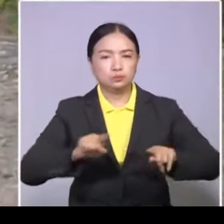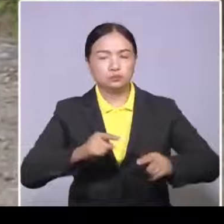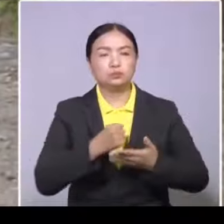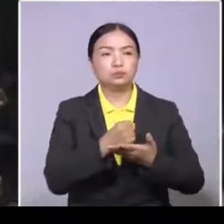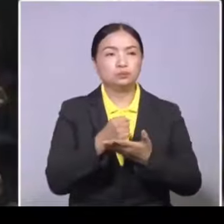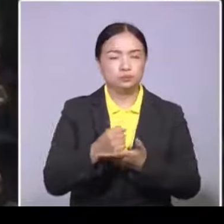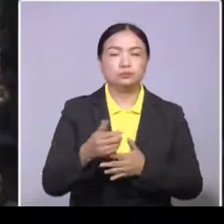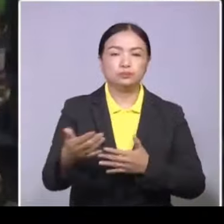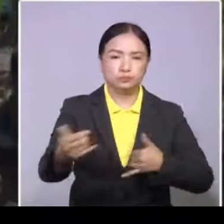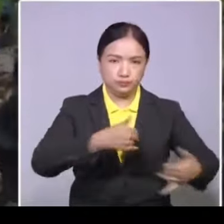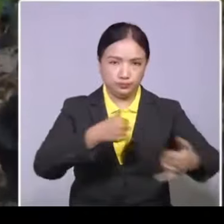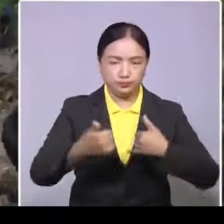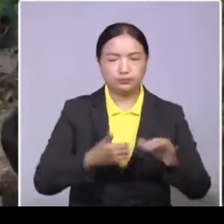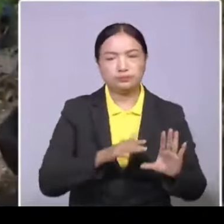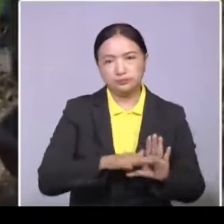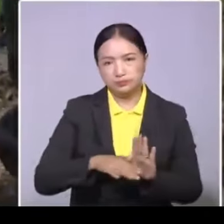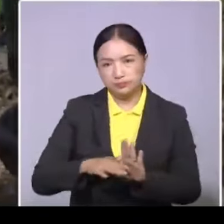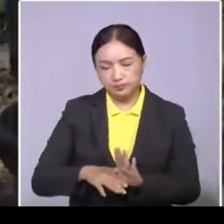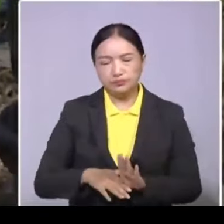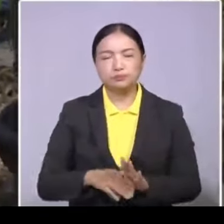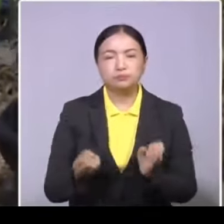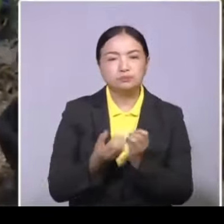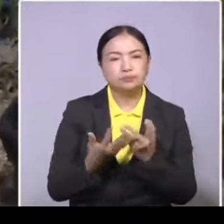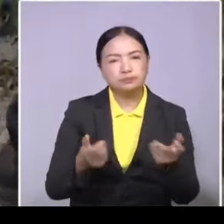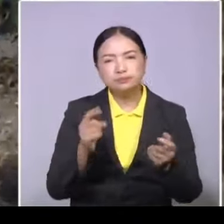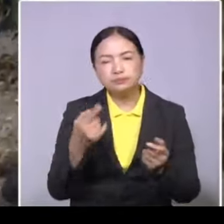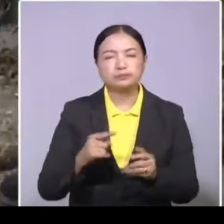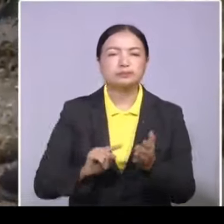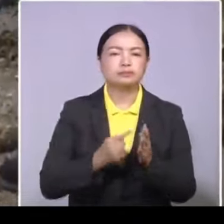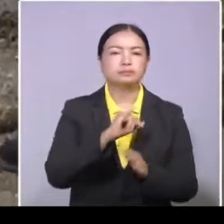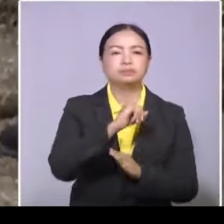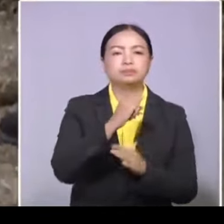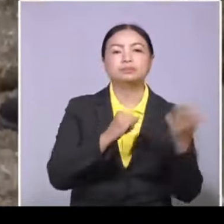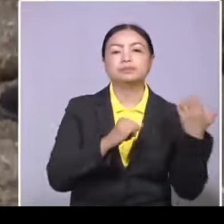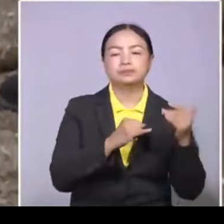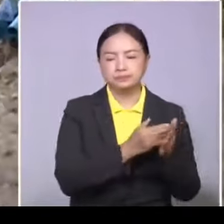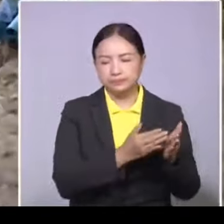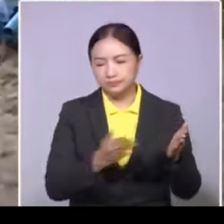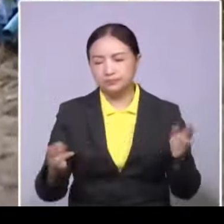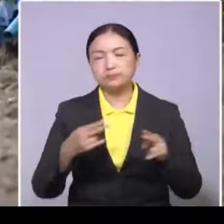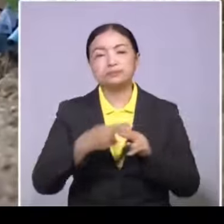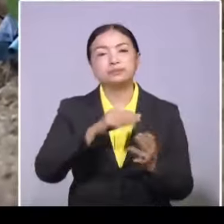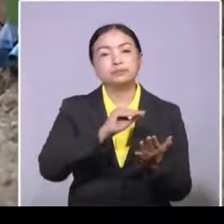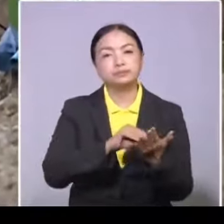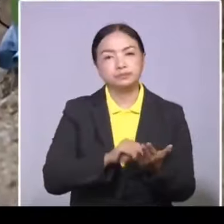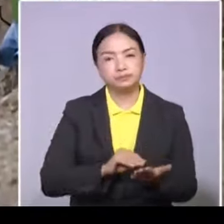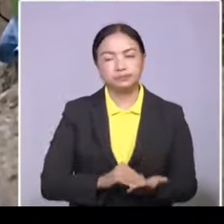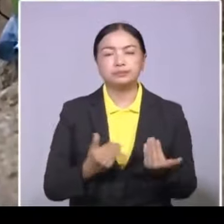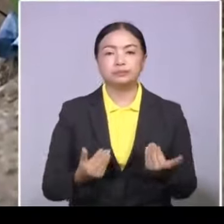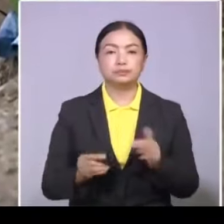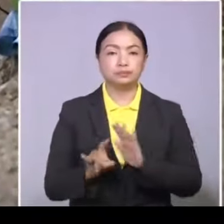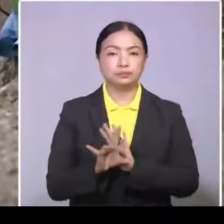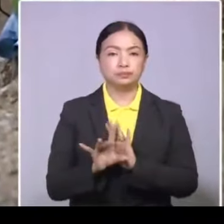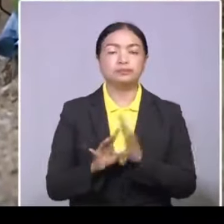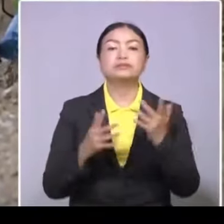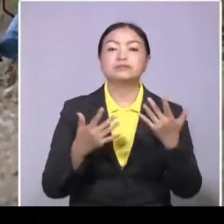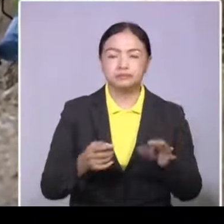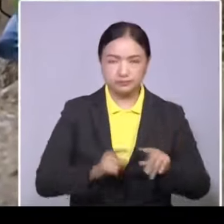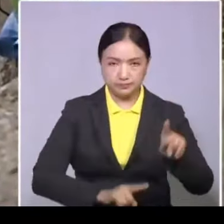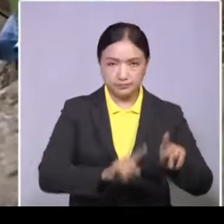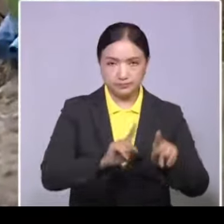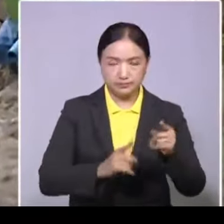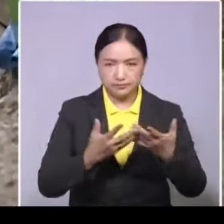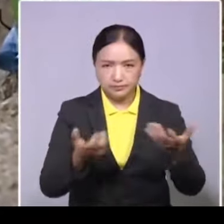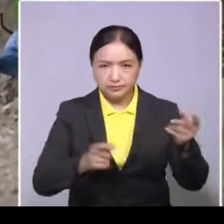าชนเข้าไปลงทะเบียนแจ้งความเสียหายไว้ตั้งแต่วันจันทร์ที่ผ่านมาค่ะซึ่งก็จะเปิดให้ลงชื่อวันนี้เป็นวันสุดท้ายก่อนที่จะมีการประเมิน